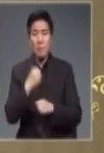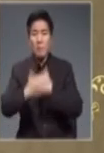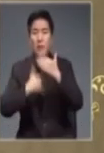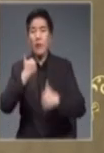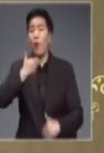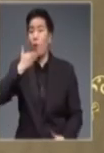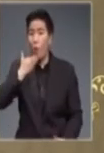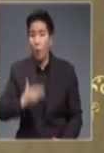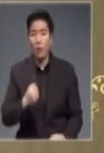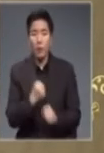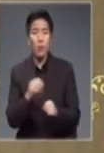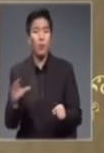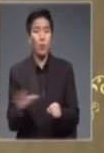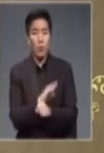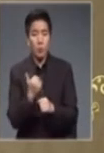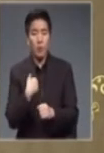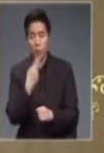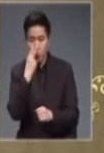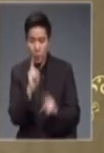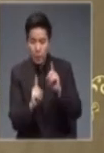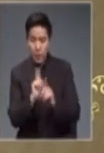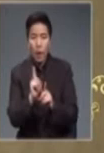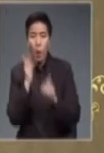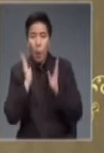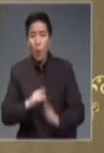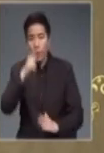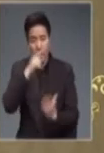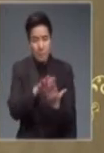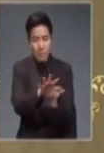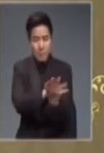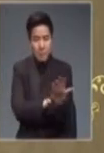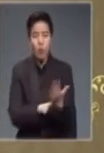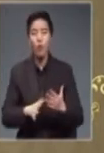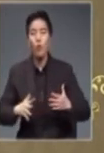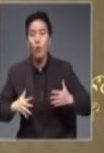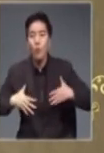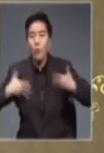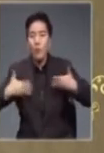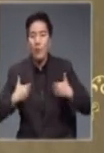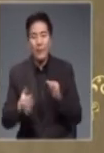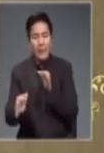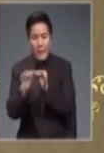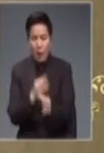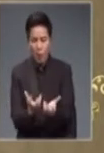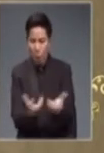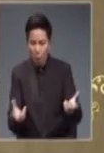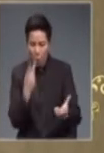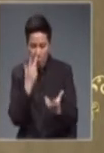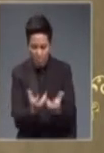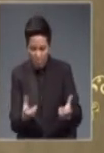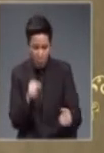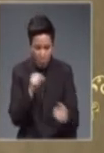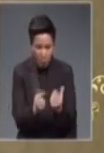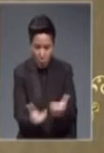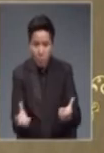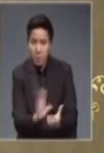ชนและพี่น้องประชาชนที่จะต้องไม่ละเมิดกฎหมายที่เกี่ยวข้องกับผังเมืองรวมอีกไม่ว่าจะเป็นการบุกรุกป่าการใช้พื้นที่ผิดวัตถุ